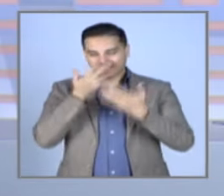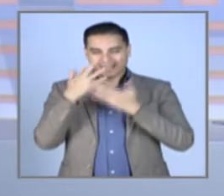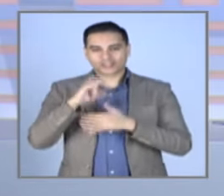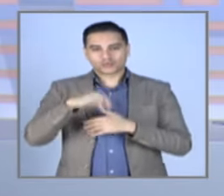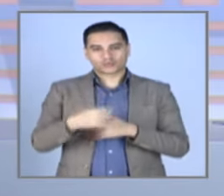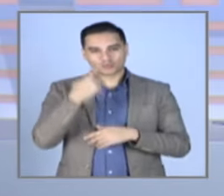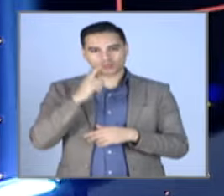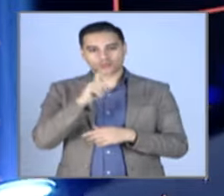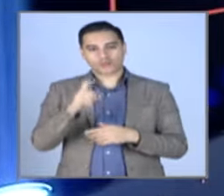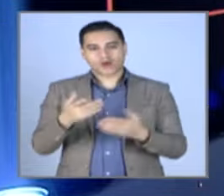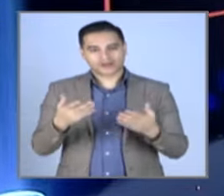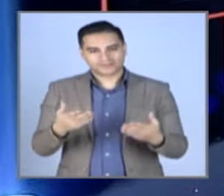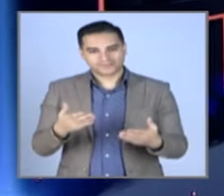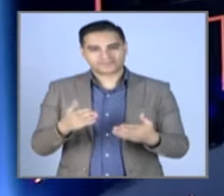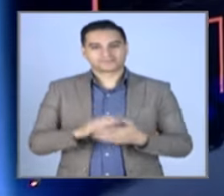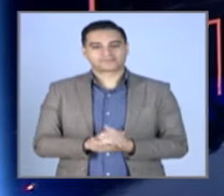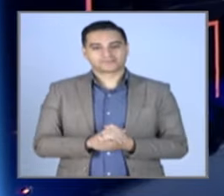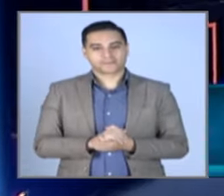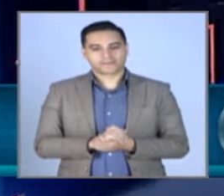تاريخ والسؤال هو: